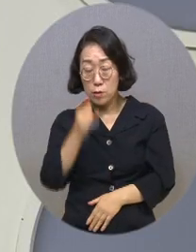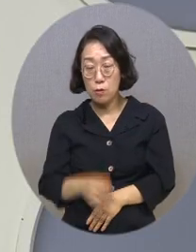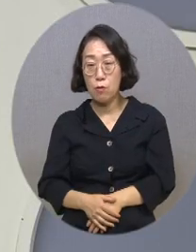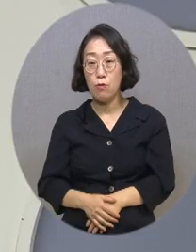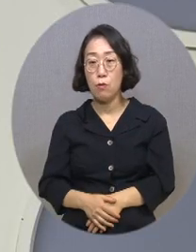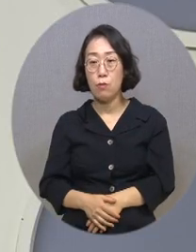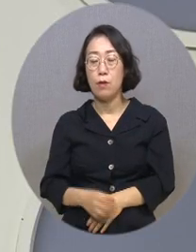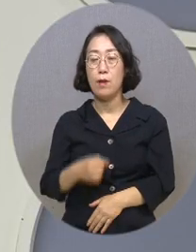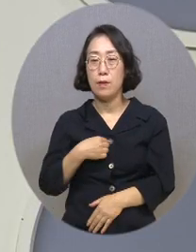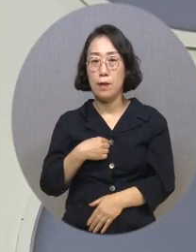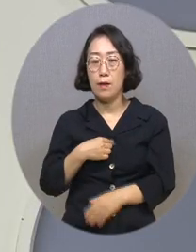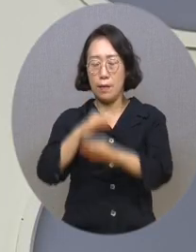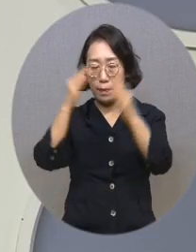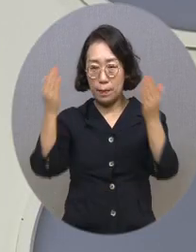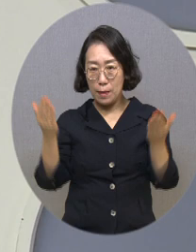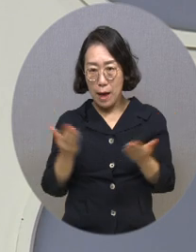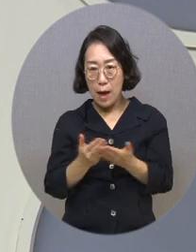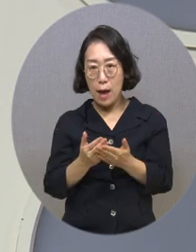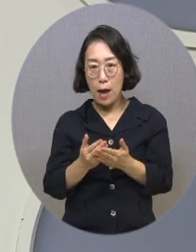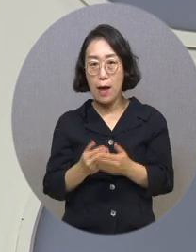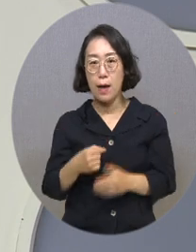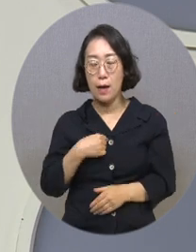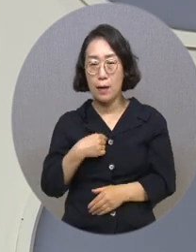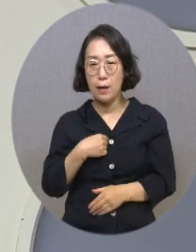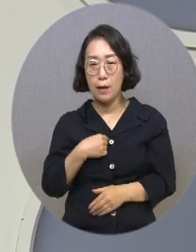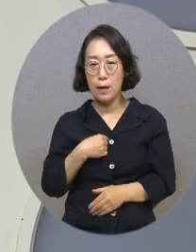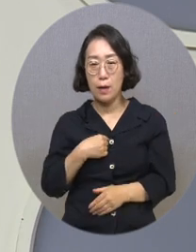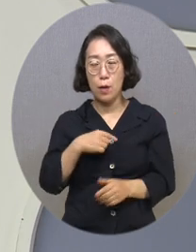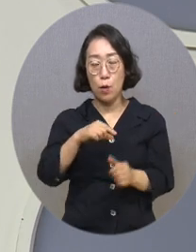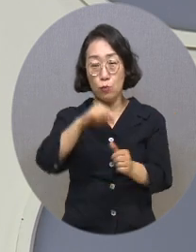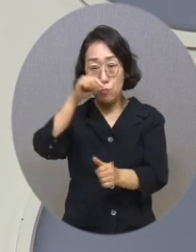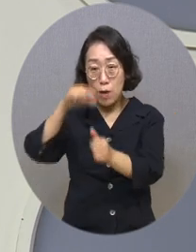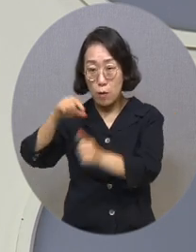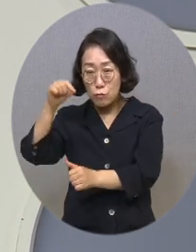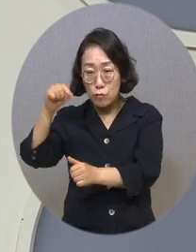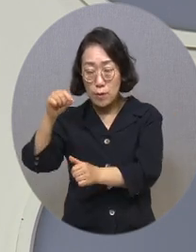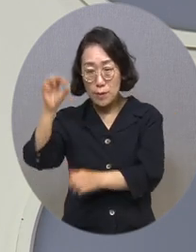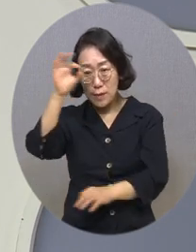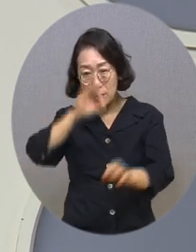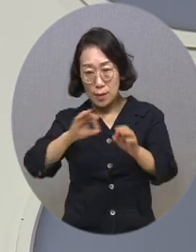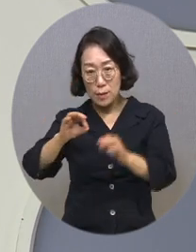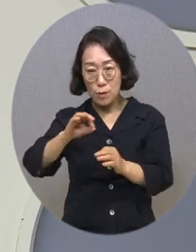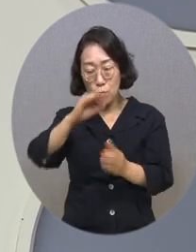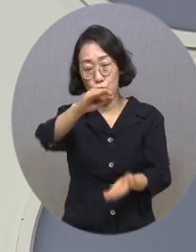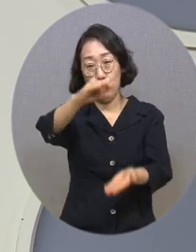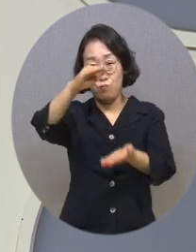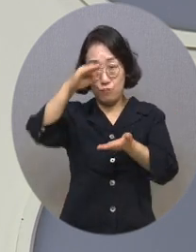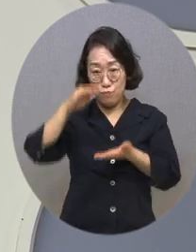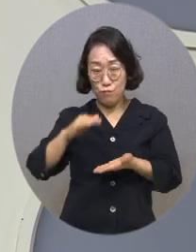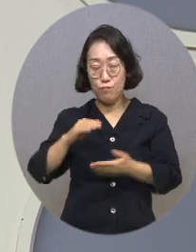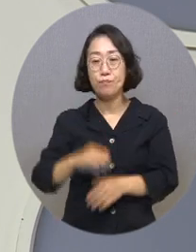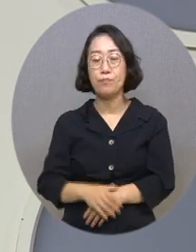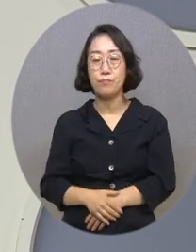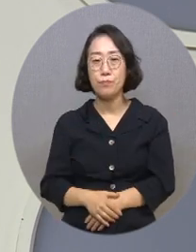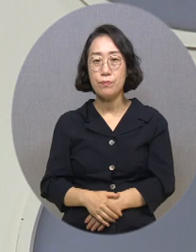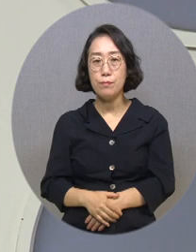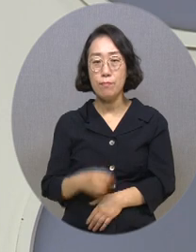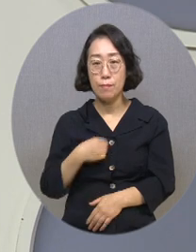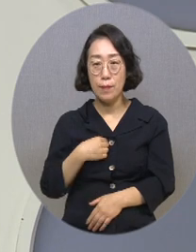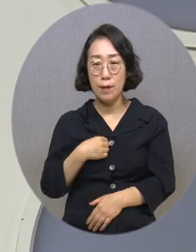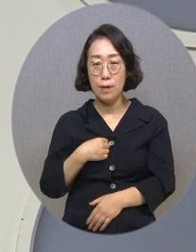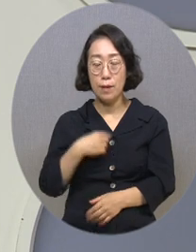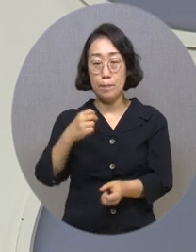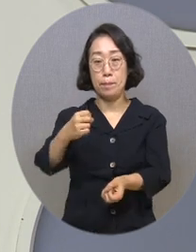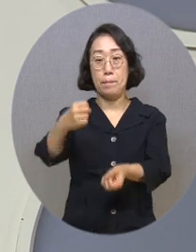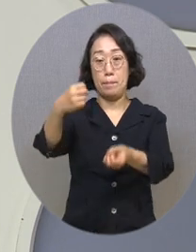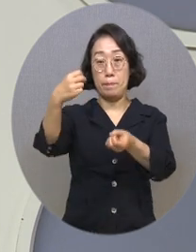그러면 저한테 다 구해서 보내줄 수 없냐? 그러니까 보내줄 수 있다고 욕심을 부리시더라고. 그래서 어느 날 소포가 왔어요. 근데